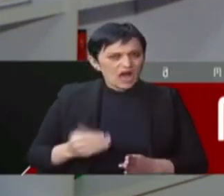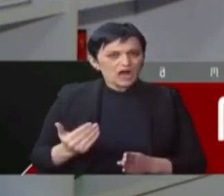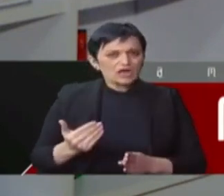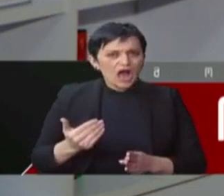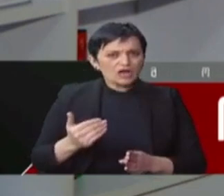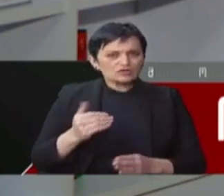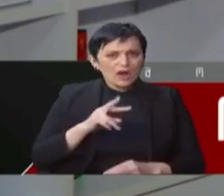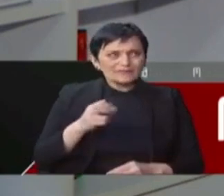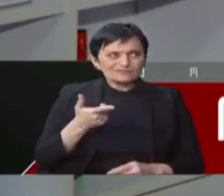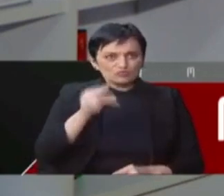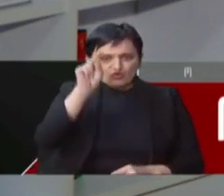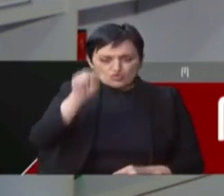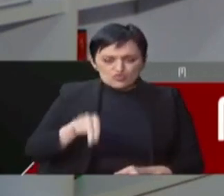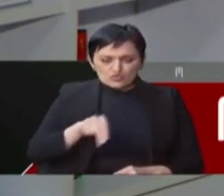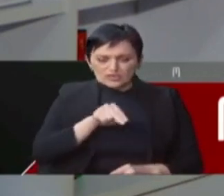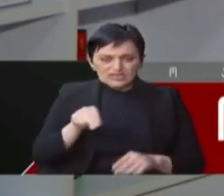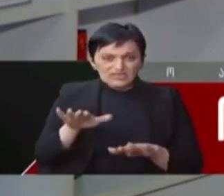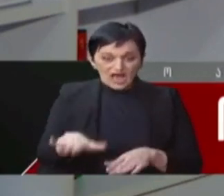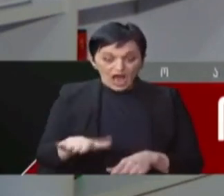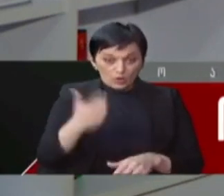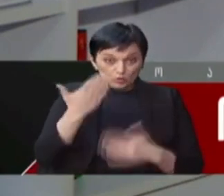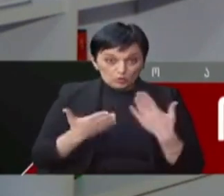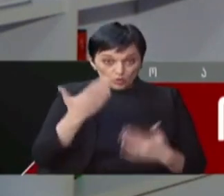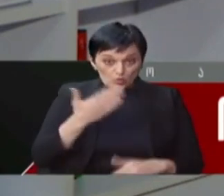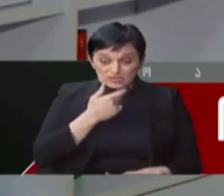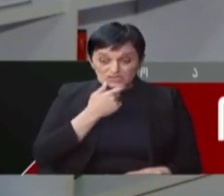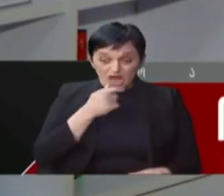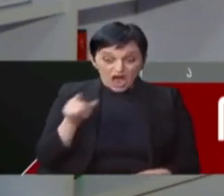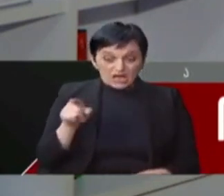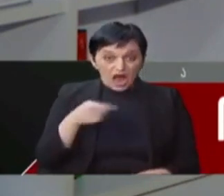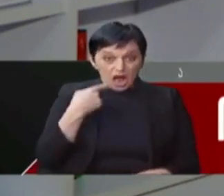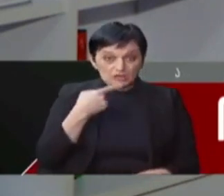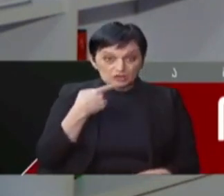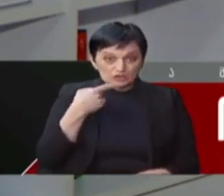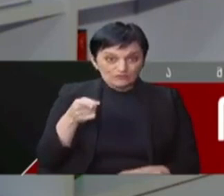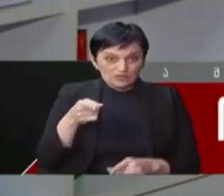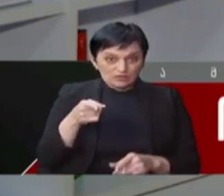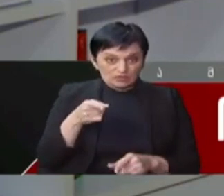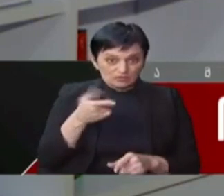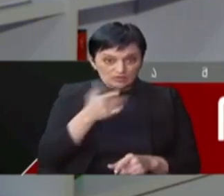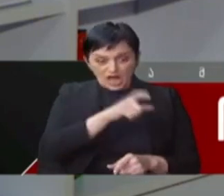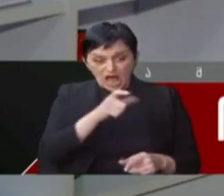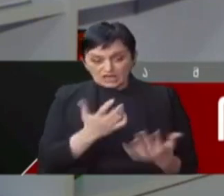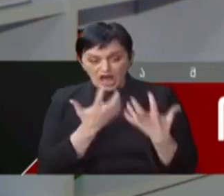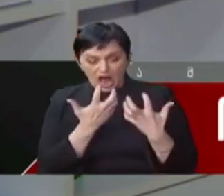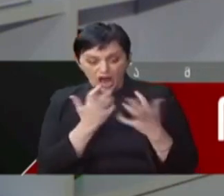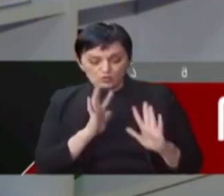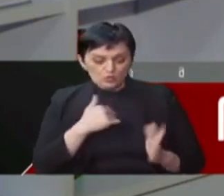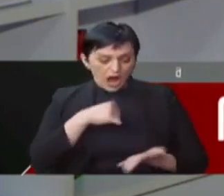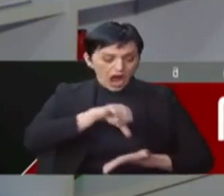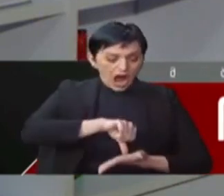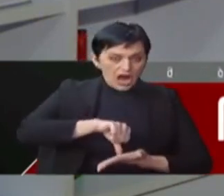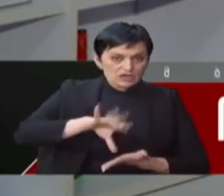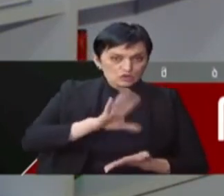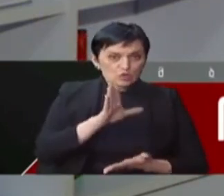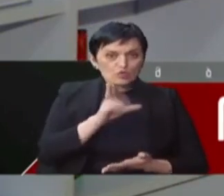ვთქვათ, კურთხევა. იმიტომ რომ რაღაც მომენტში როგორც კი მიხეილ სააკაშვილი იტყვის, რომ იცი რა, ეს ხალხი რაღაცა ჩემზე არ ზრუნავს, ან ესენი მე არ წარმომადგენენ, ან